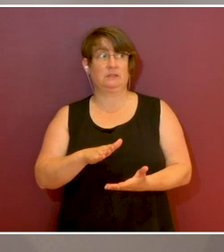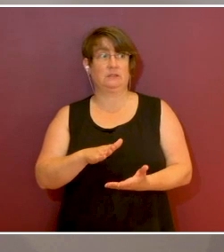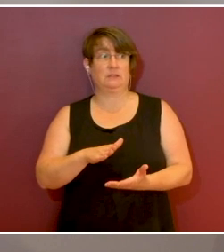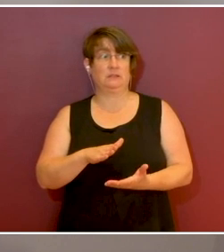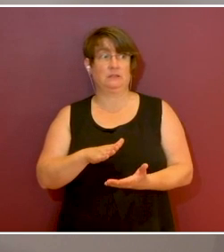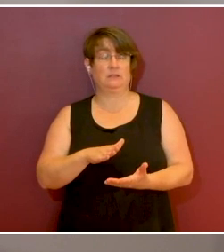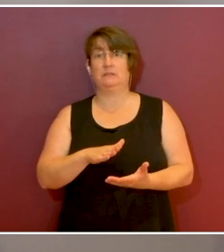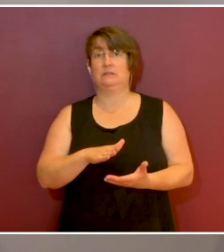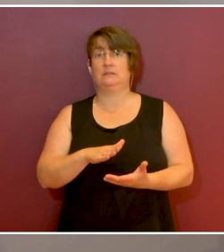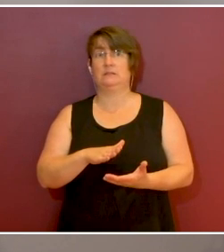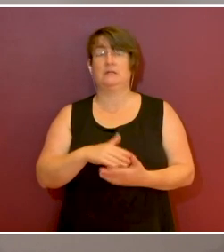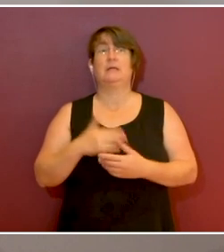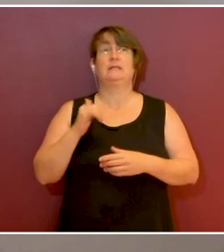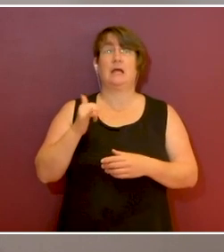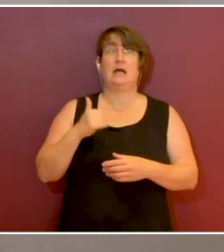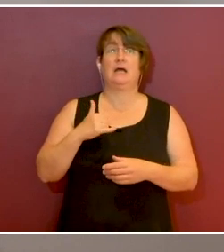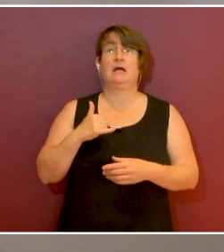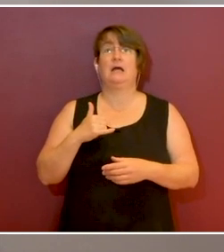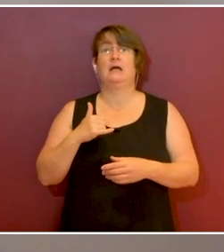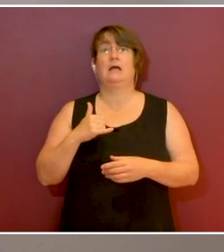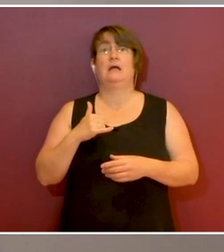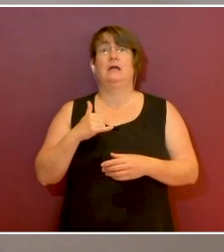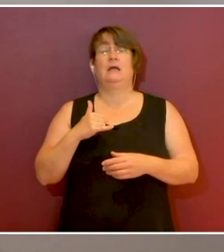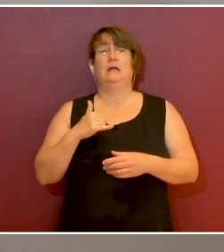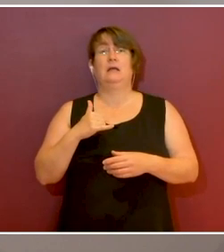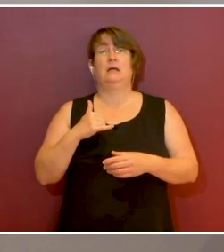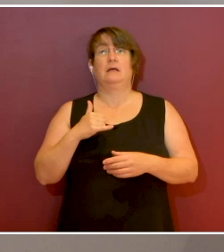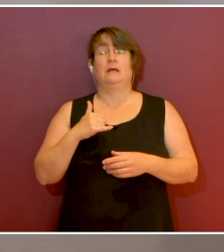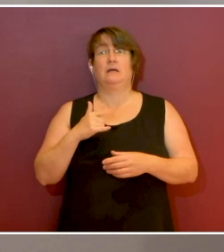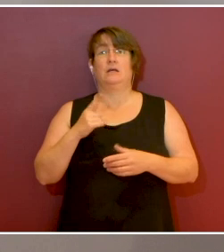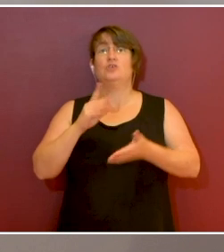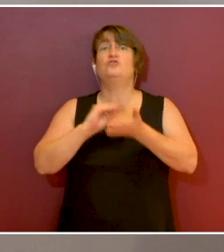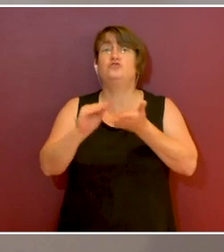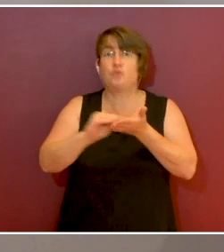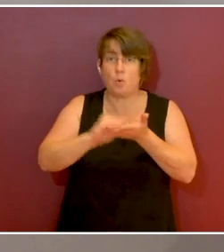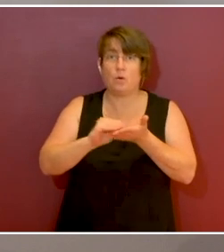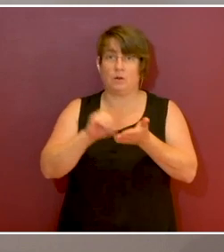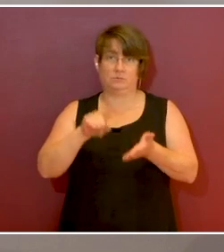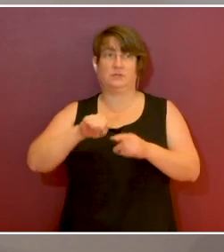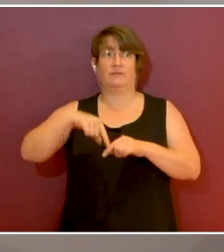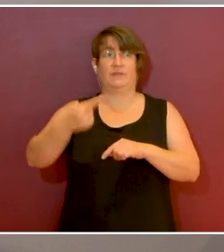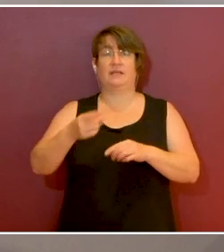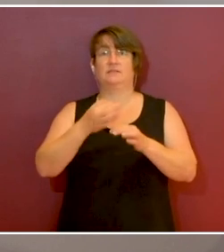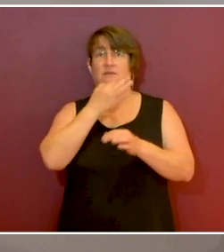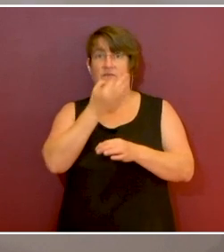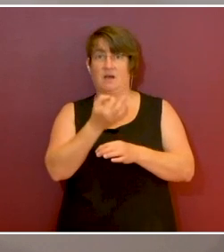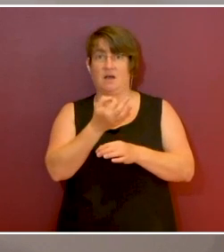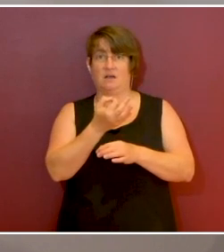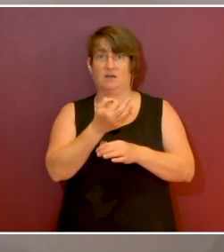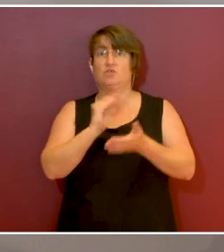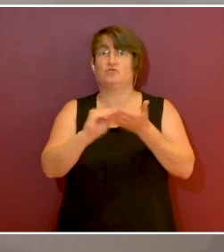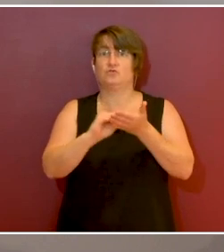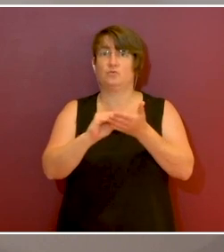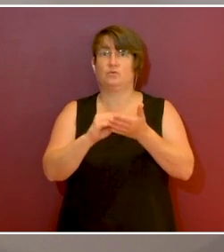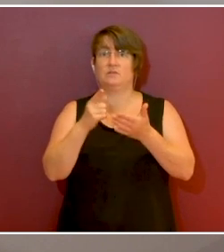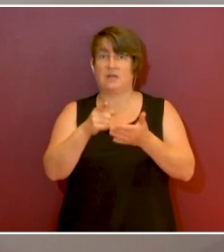Ja, vielleicht kann ich noch mal fragen, Schule, das wäre ja jetzt die nächste Frage. Wie sieht es denn da eigentlich aus?